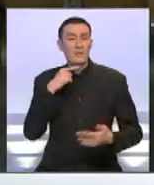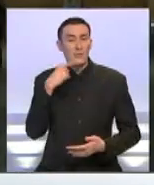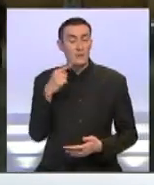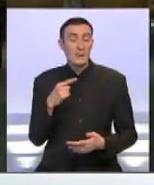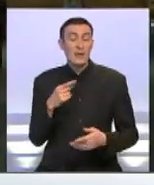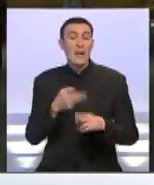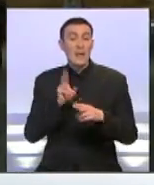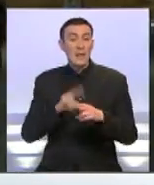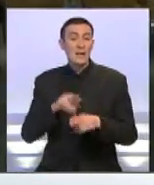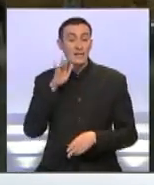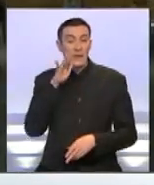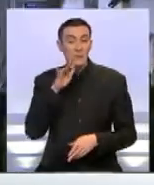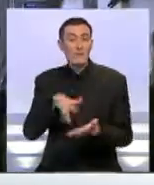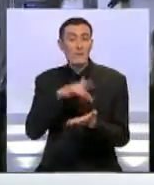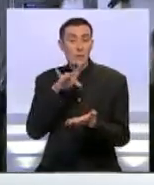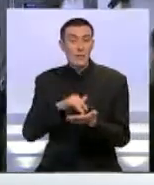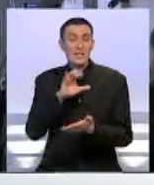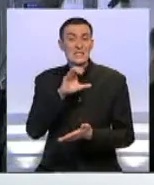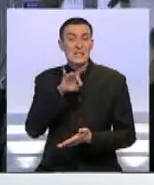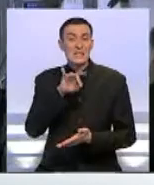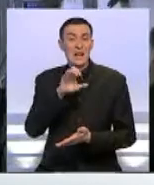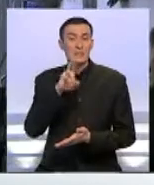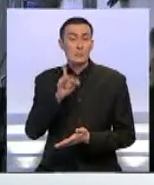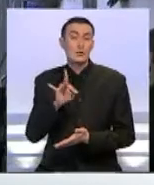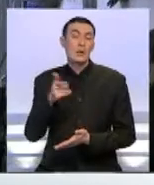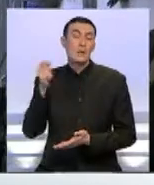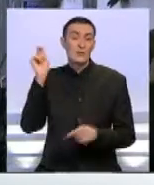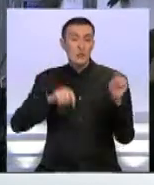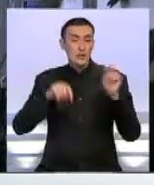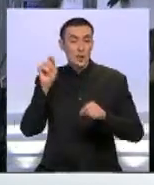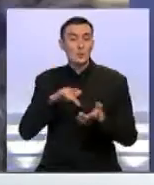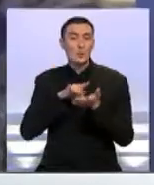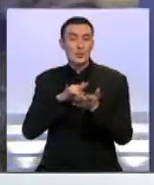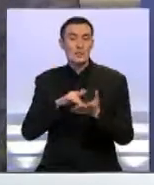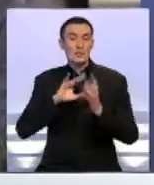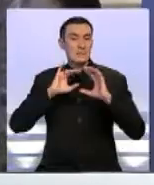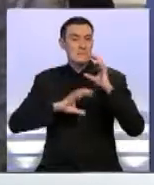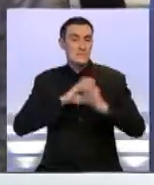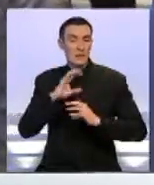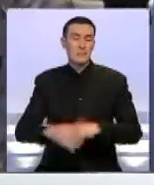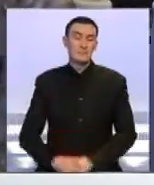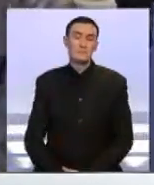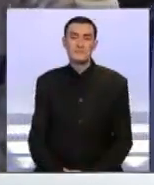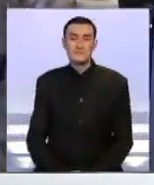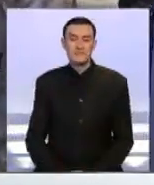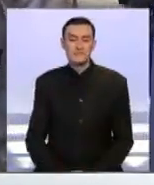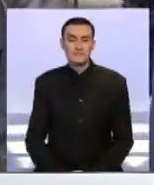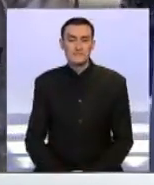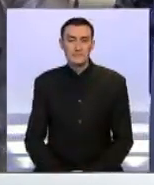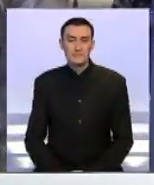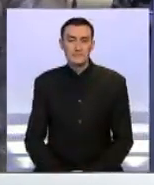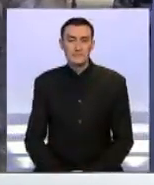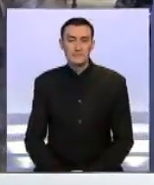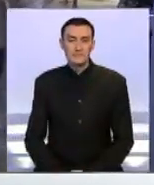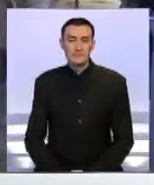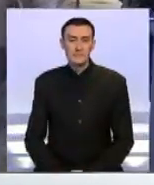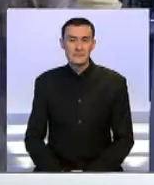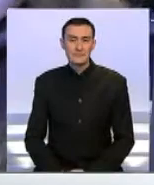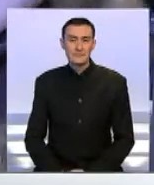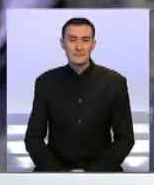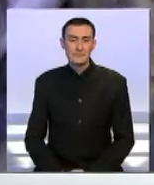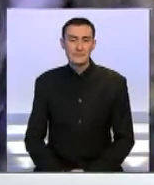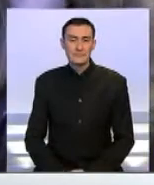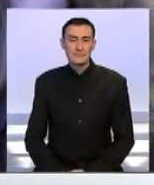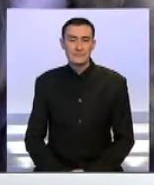Ведь именно в это время в Страсбург слетаются туристы со всего света. Merry Christmas, everyone, and Happy New Year! Joyeux Noël